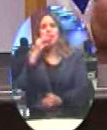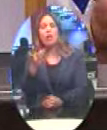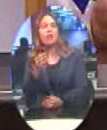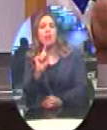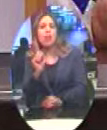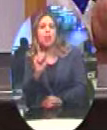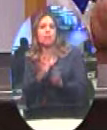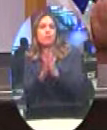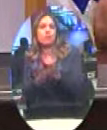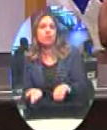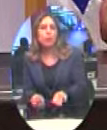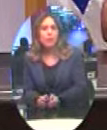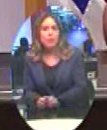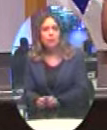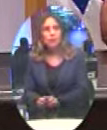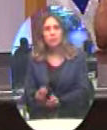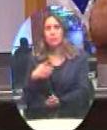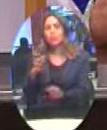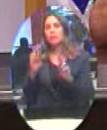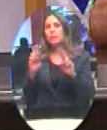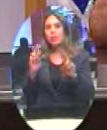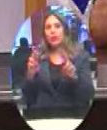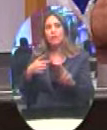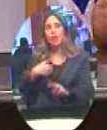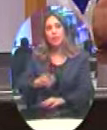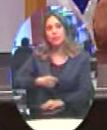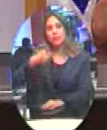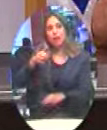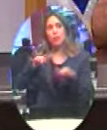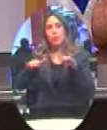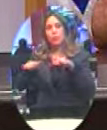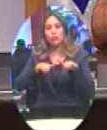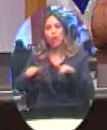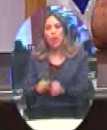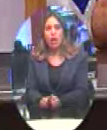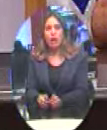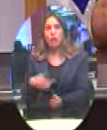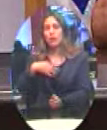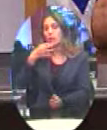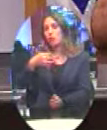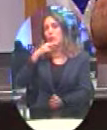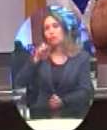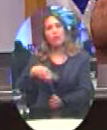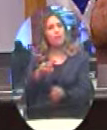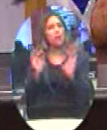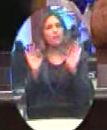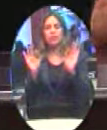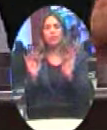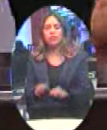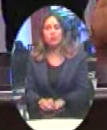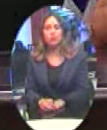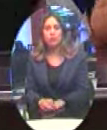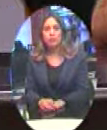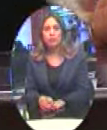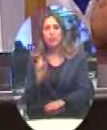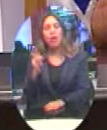אני מקווה שמפה, אני כשר בממשלה, לא הולך לנאום שעתיים, אבל יוצא